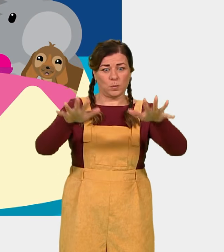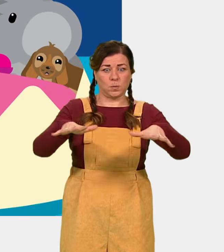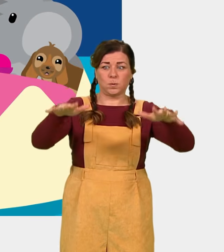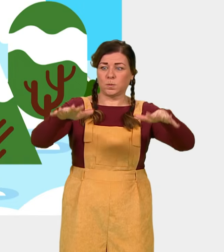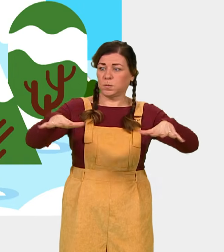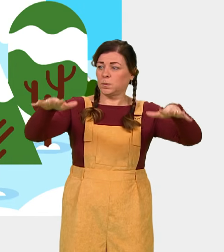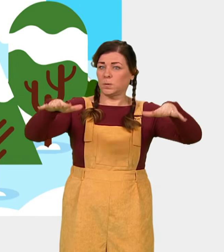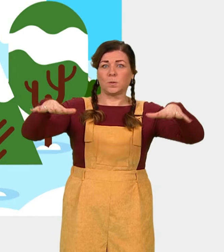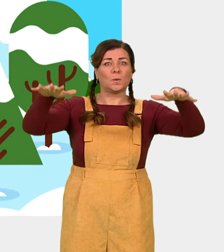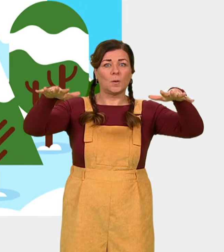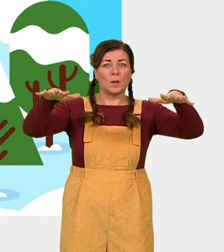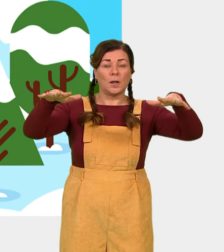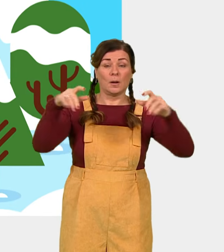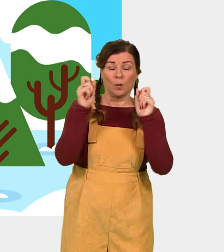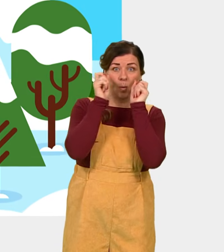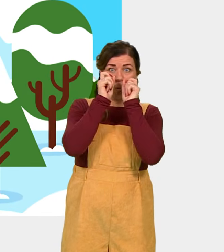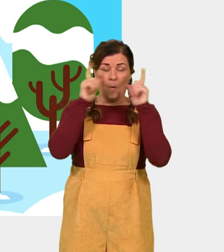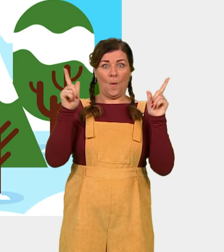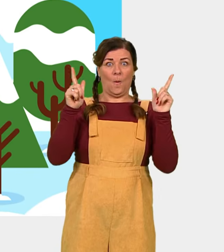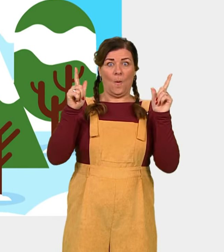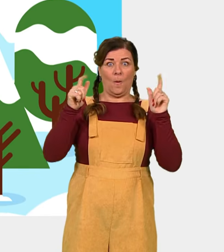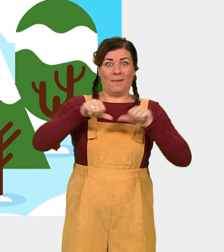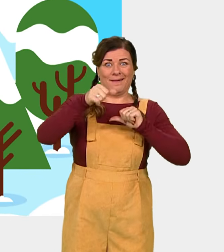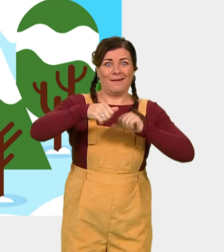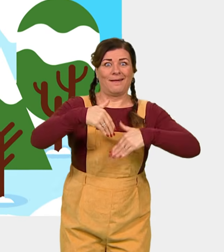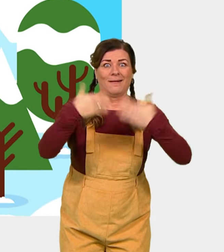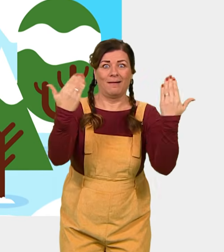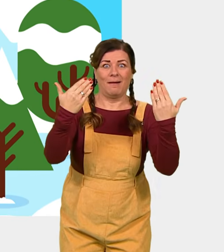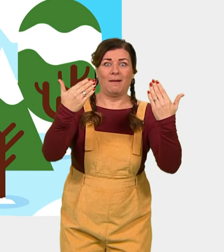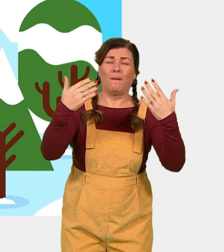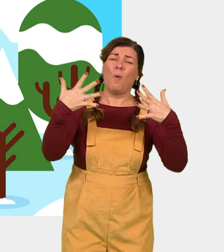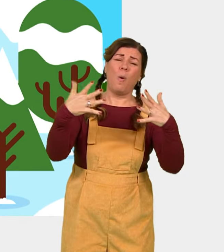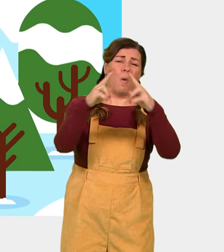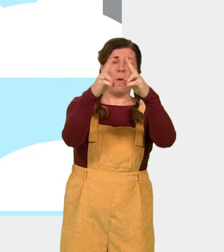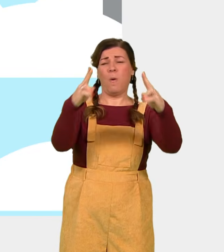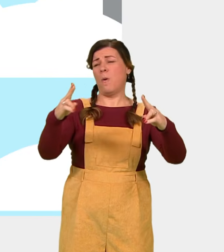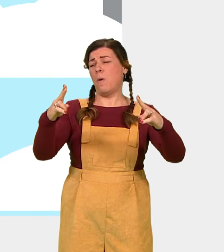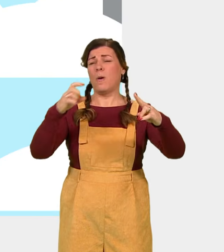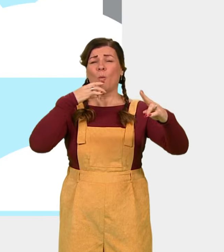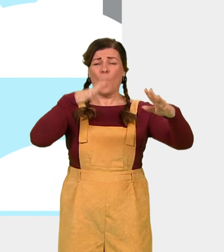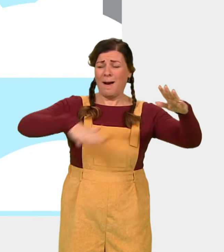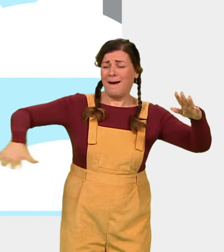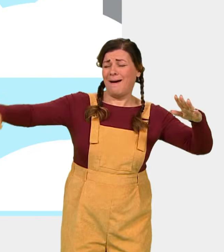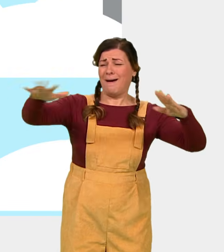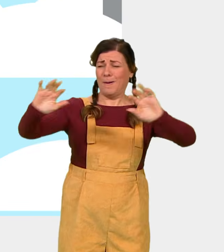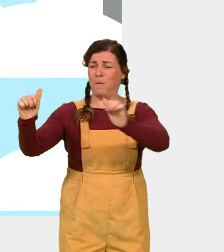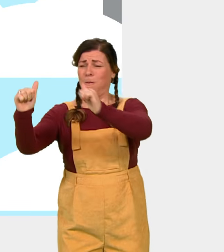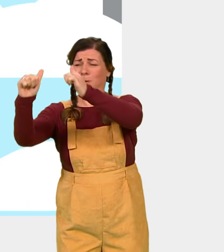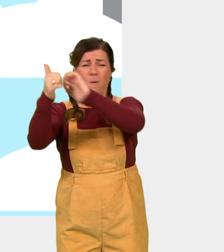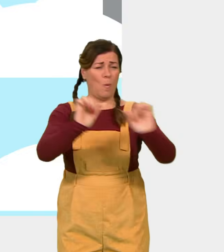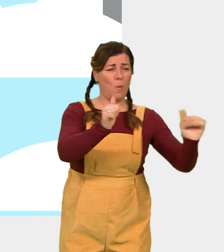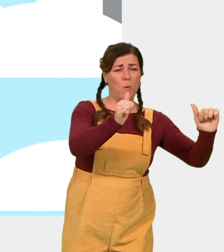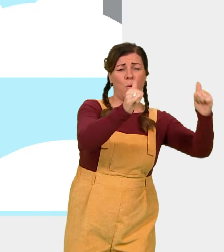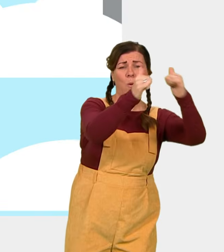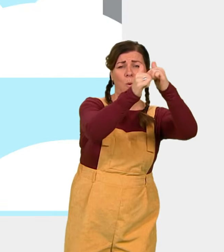eira. Pan ddeffrodd y criw ar yr 8th diwrnod, roedd pobman yn wyn. A briniau mawr o eira